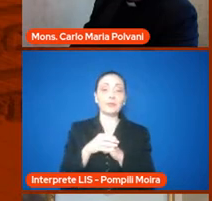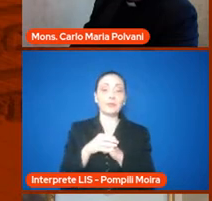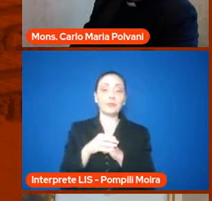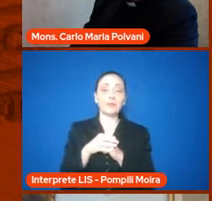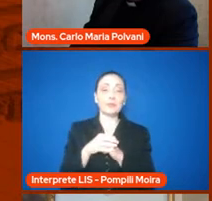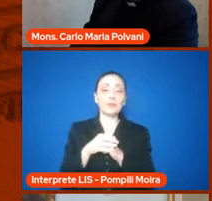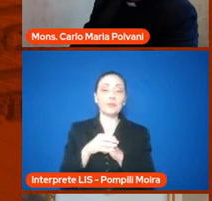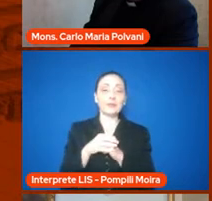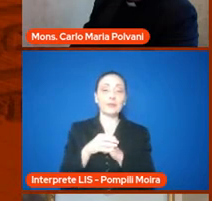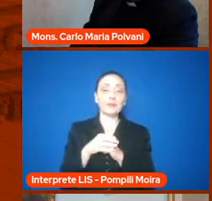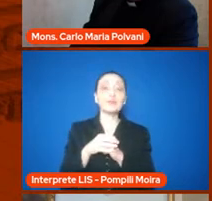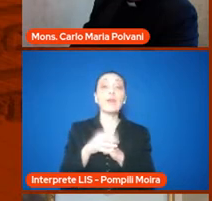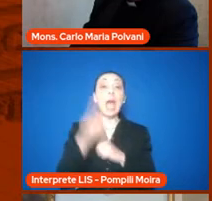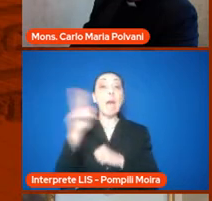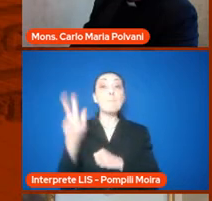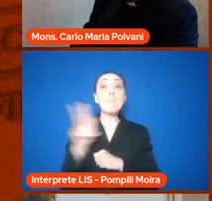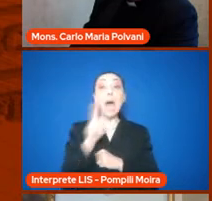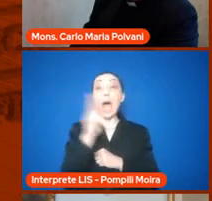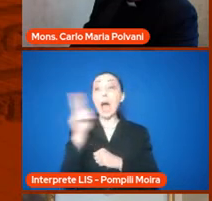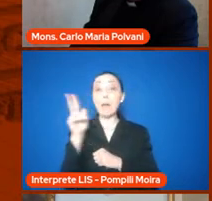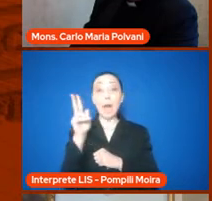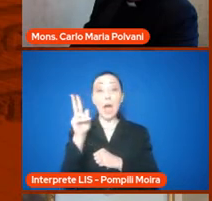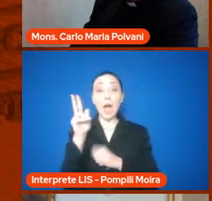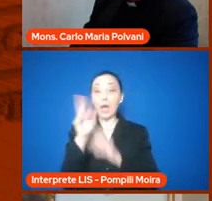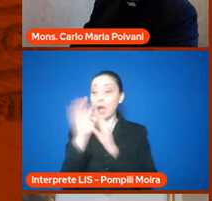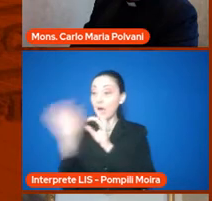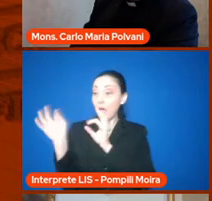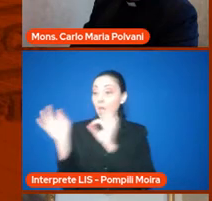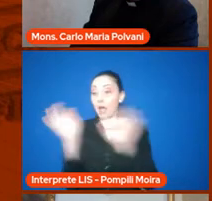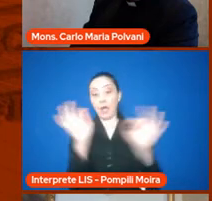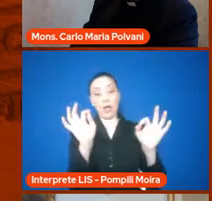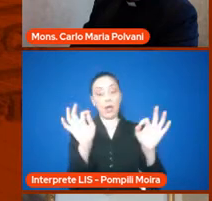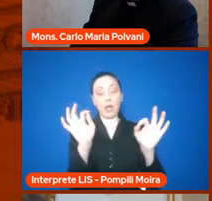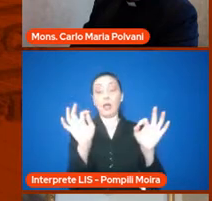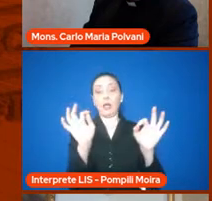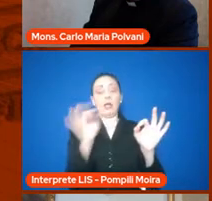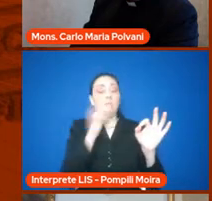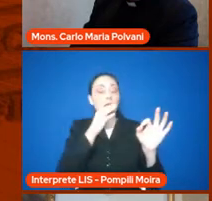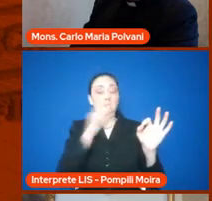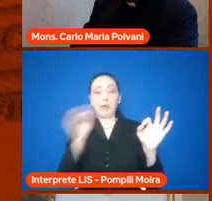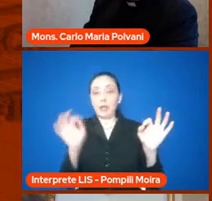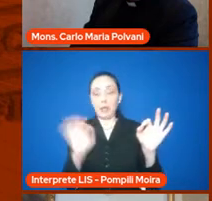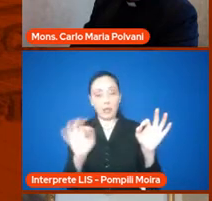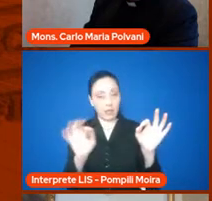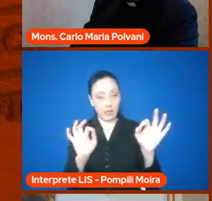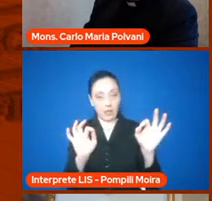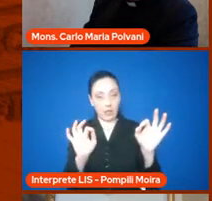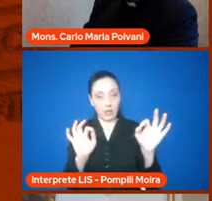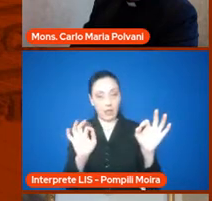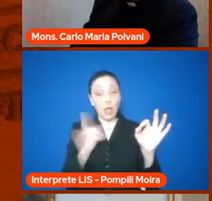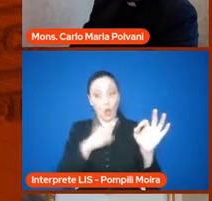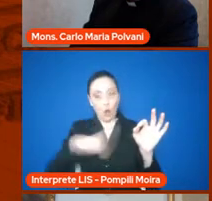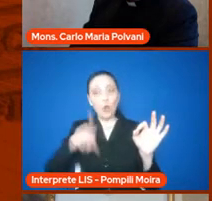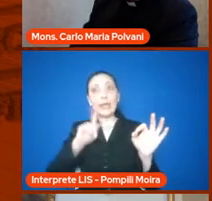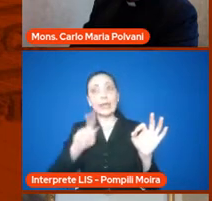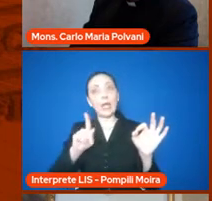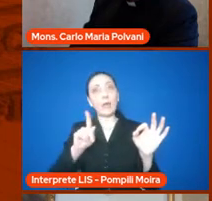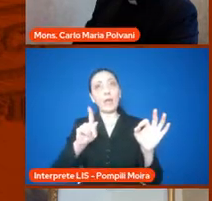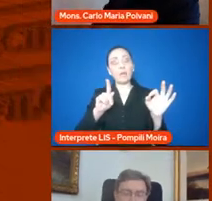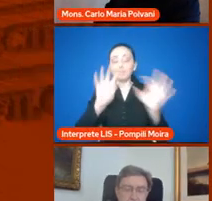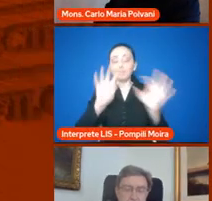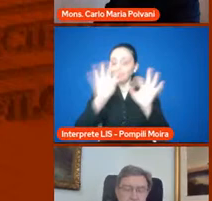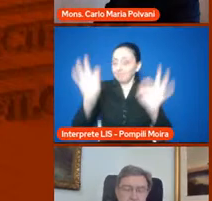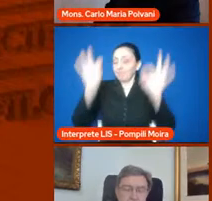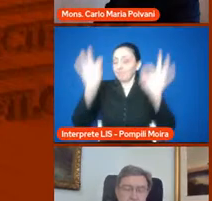Naturalmente le parole del Papa sono state straordinarie, ne dobbiamo fare tesoro. Ho